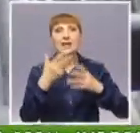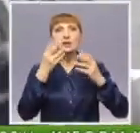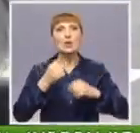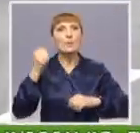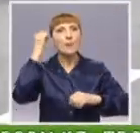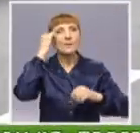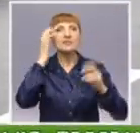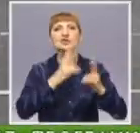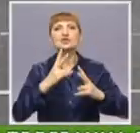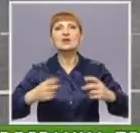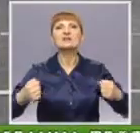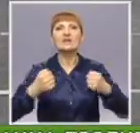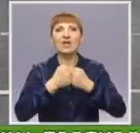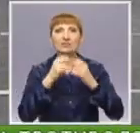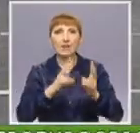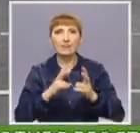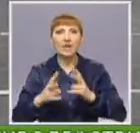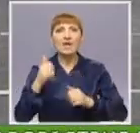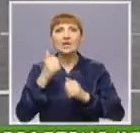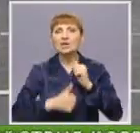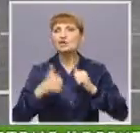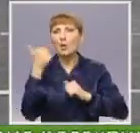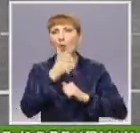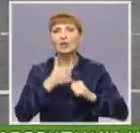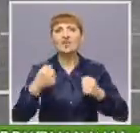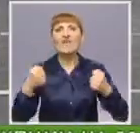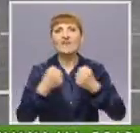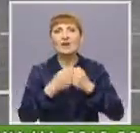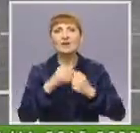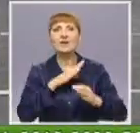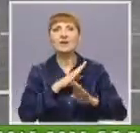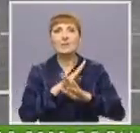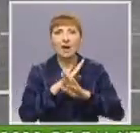памяти жертв ДТП. Ежегодно в мире в авариях погибает почти